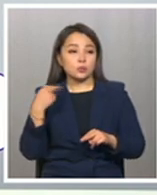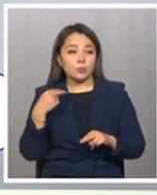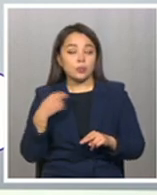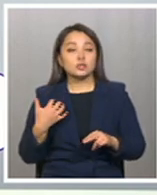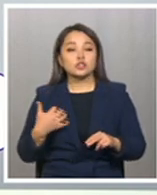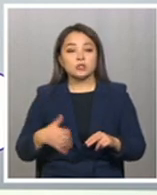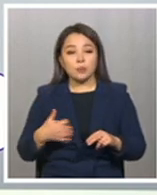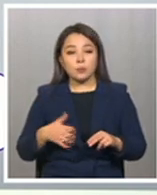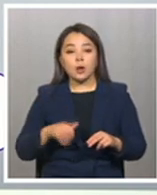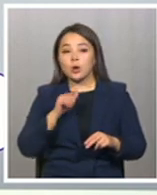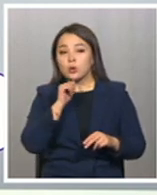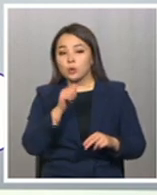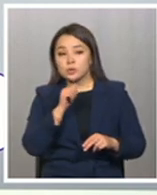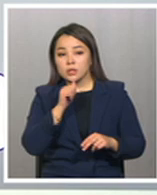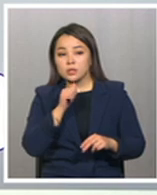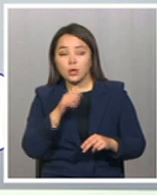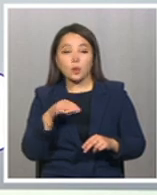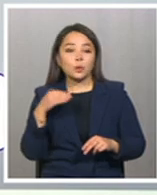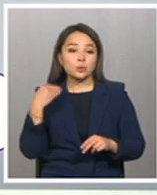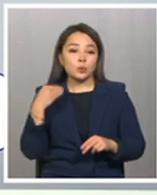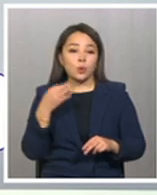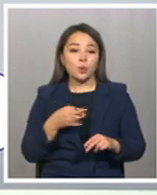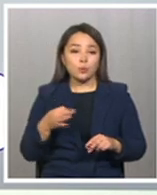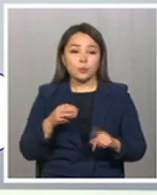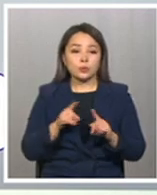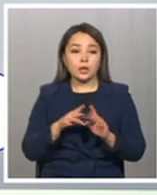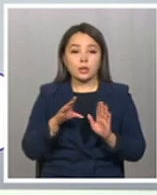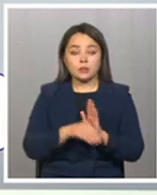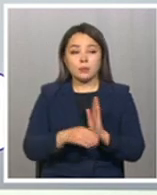Жамбыл, Қостанай және Түркістан облыстары жатады.